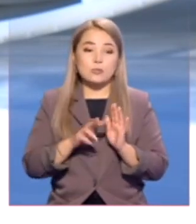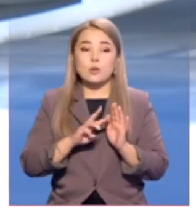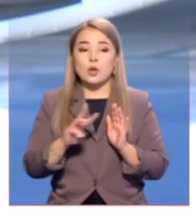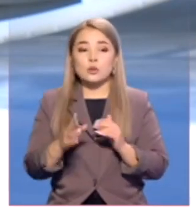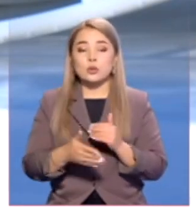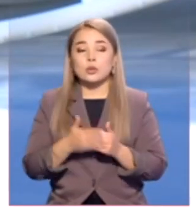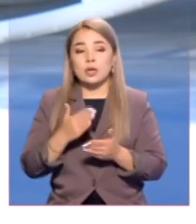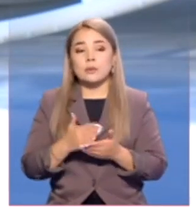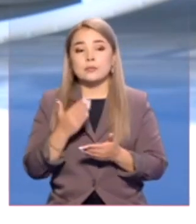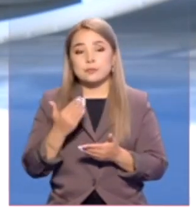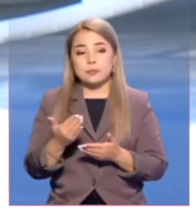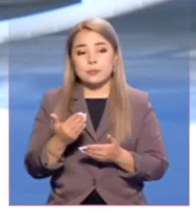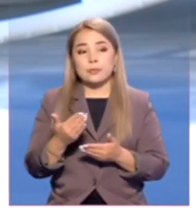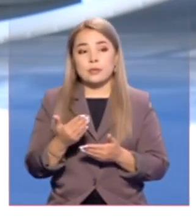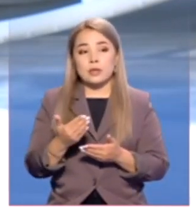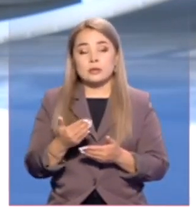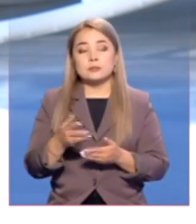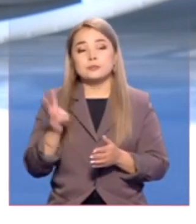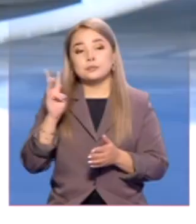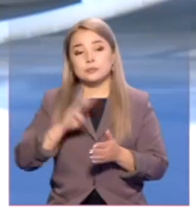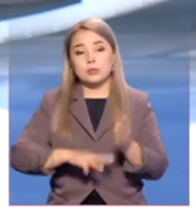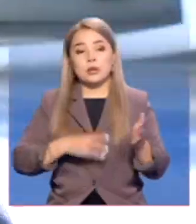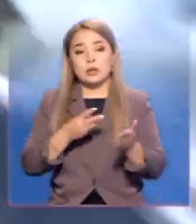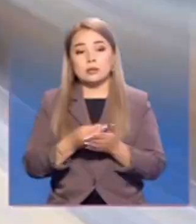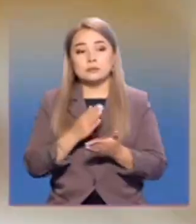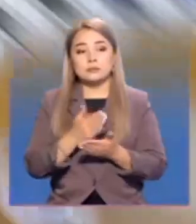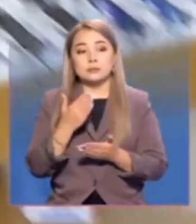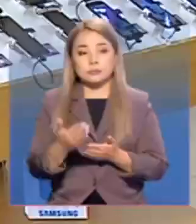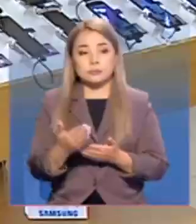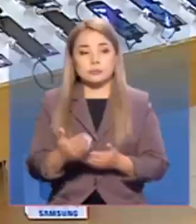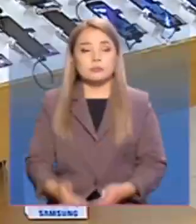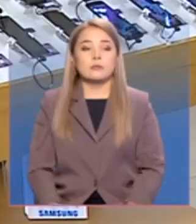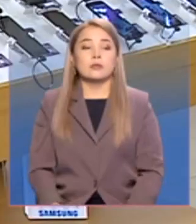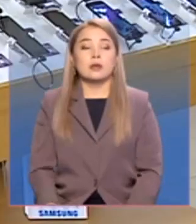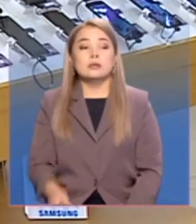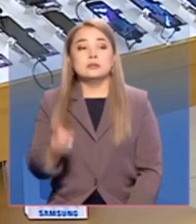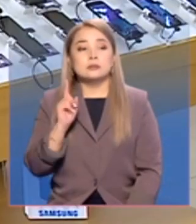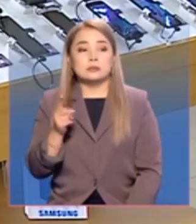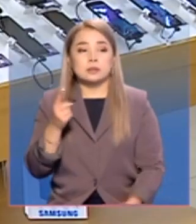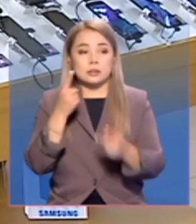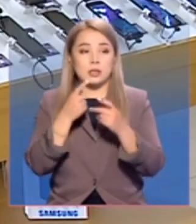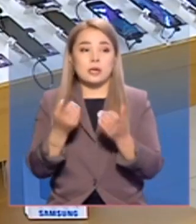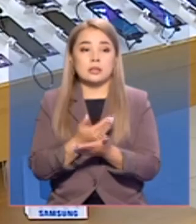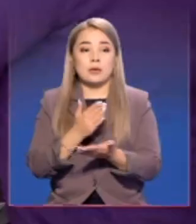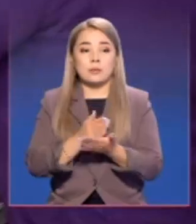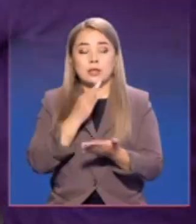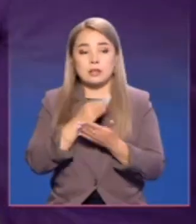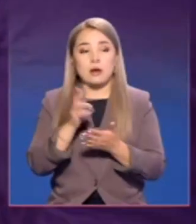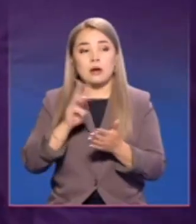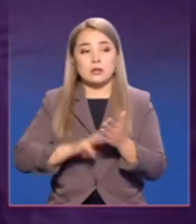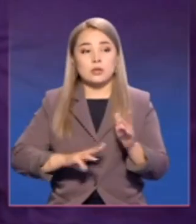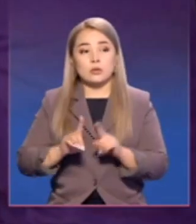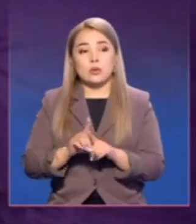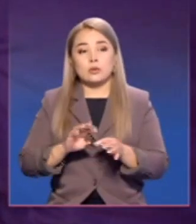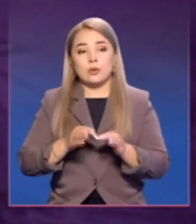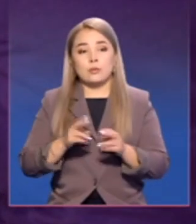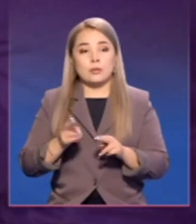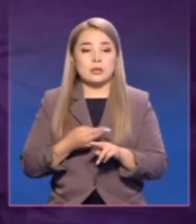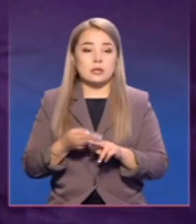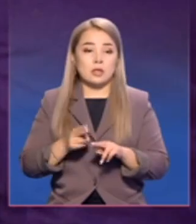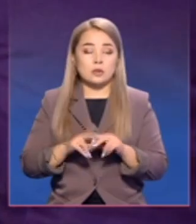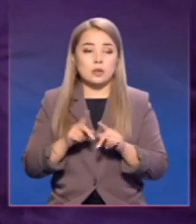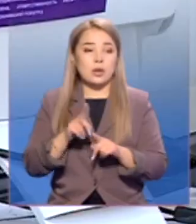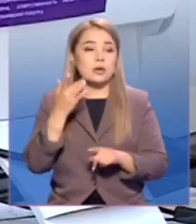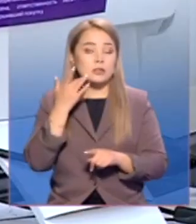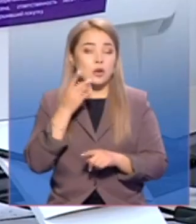миллионға жуық айыппұл салынған болатын. Алайда операторлар аз ғана айыппұлды қиындықсыз төлеп,